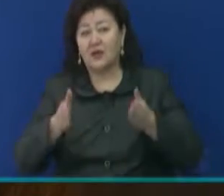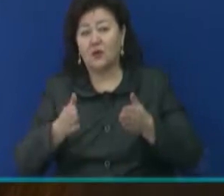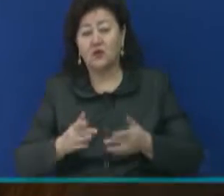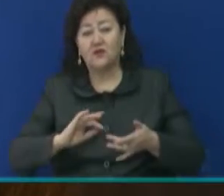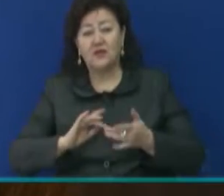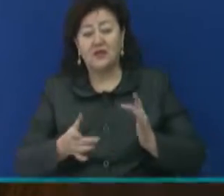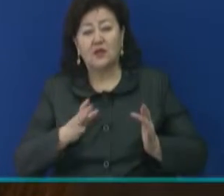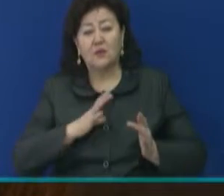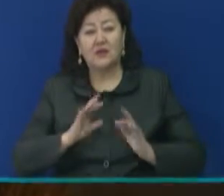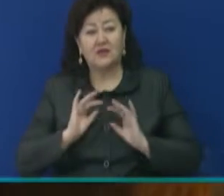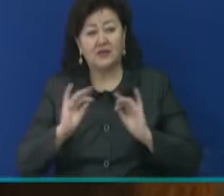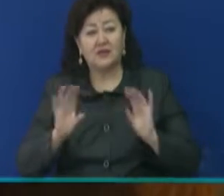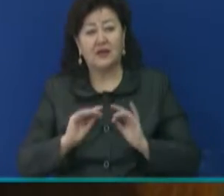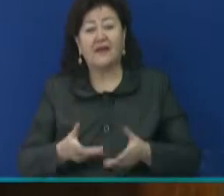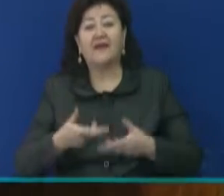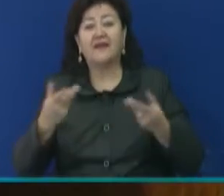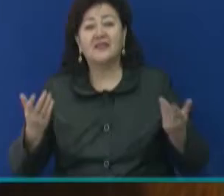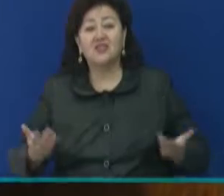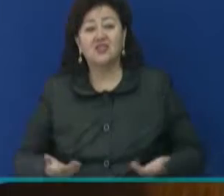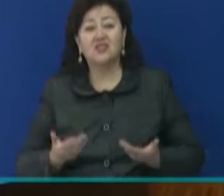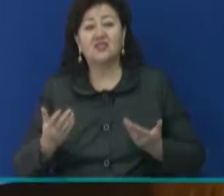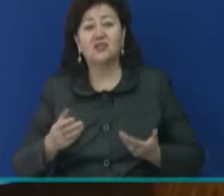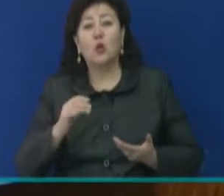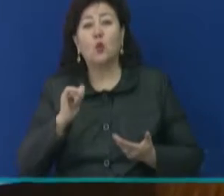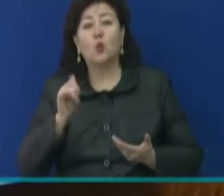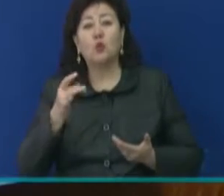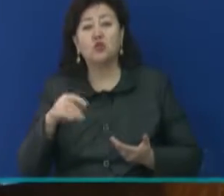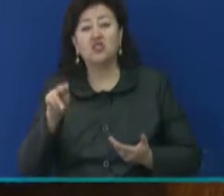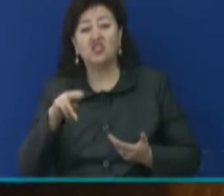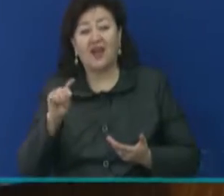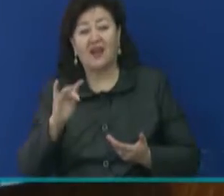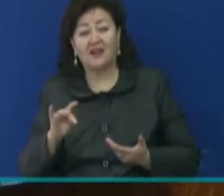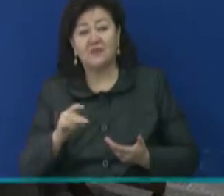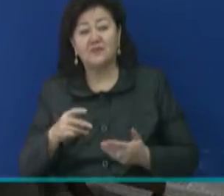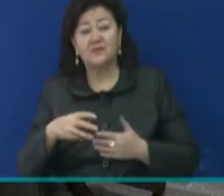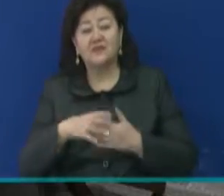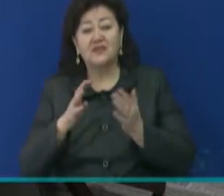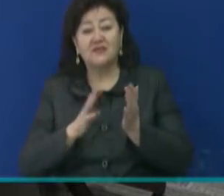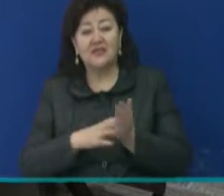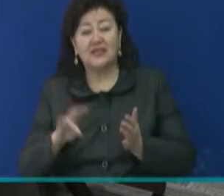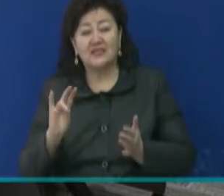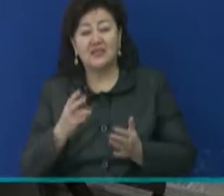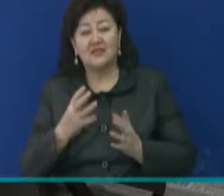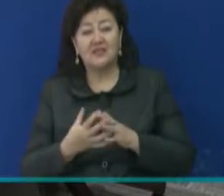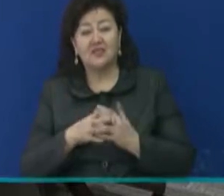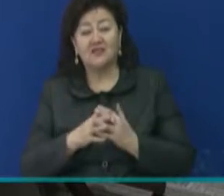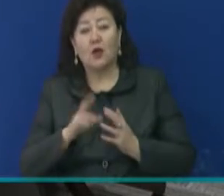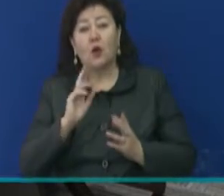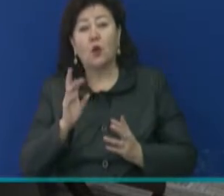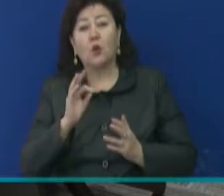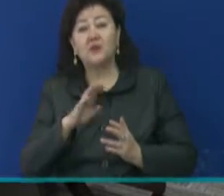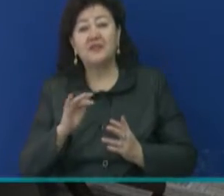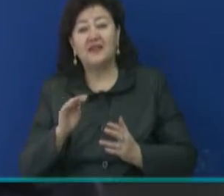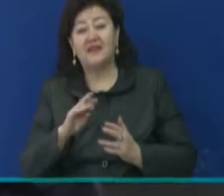распространялась видео где жители урджарского района жаловались что 19 ноября в селег во время